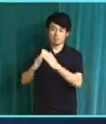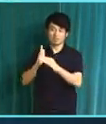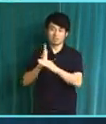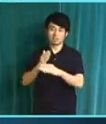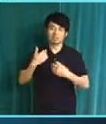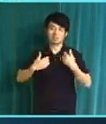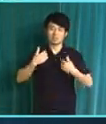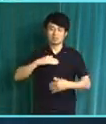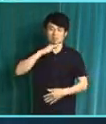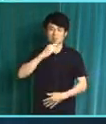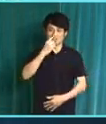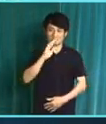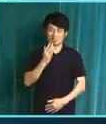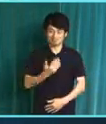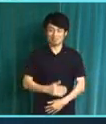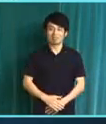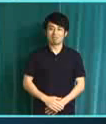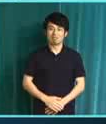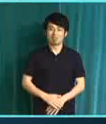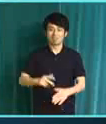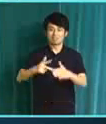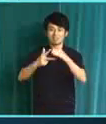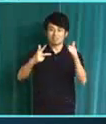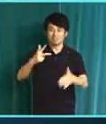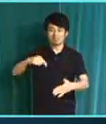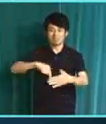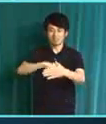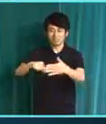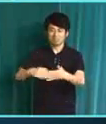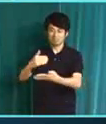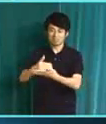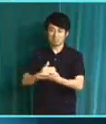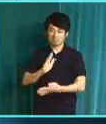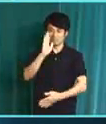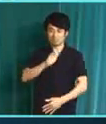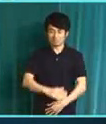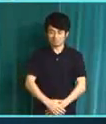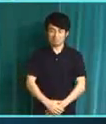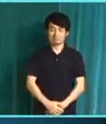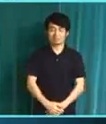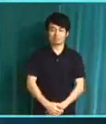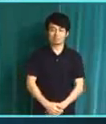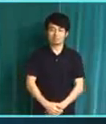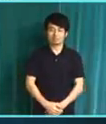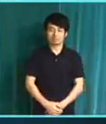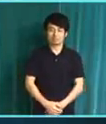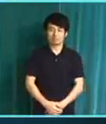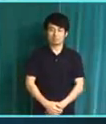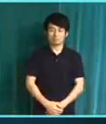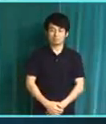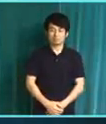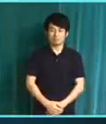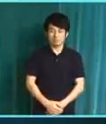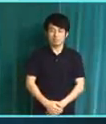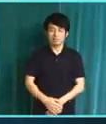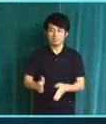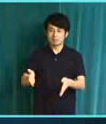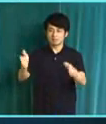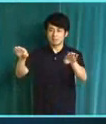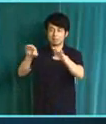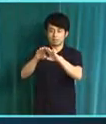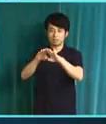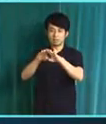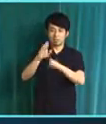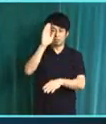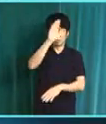楽しみなんですけれども、こちらどんな施設になる予定なんでしょうか。 はい、小田原駅東口再開発ビル